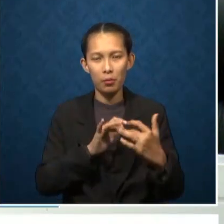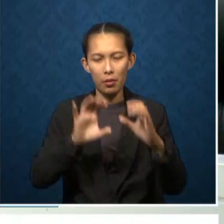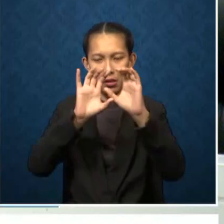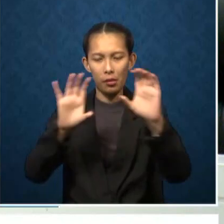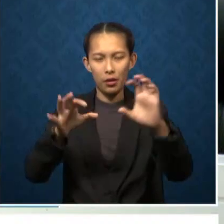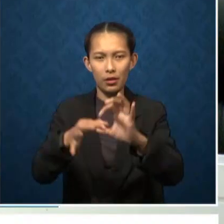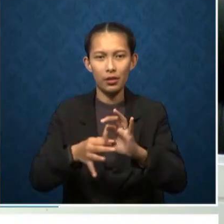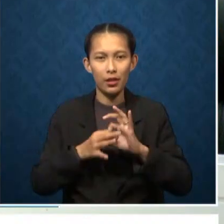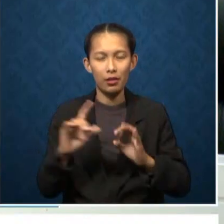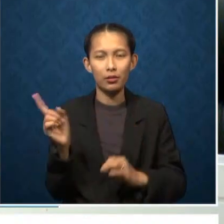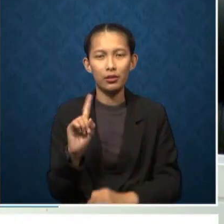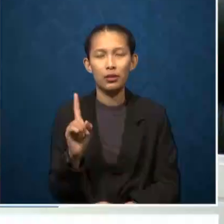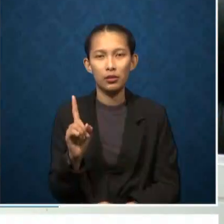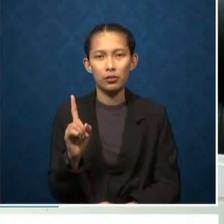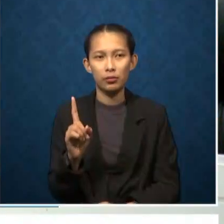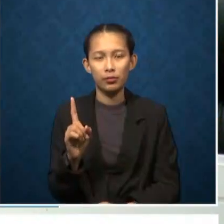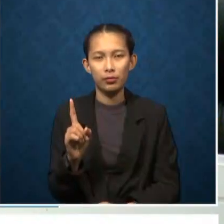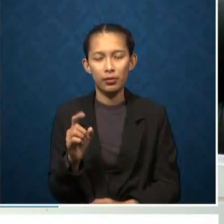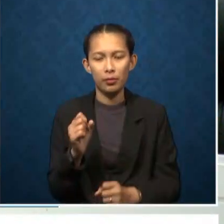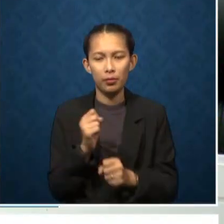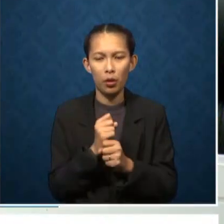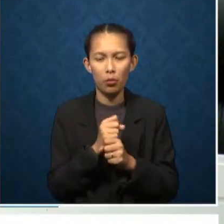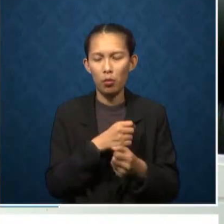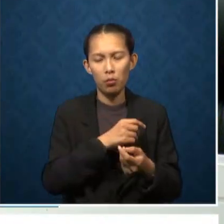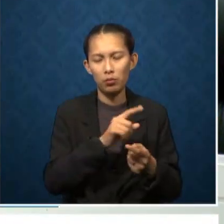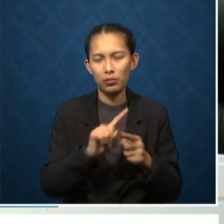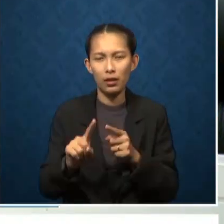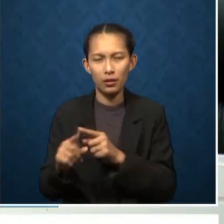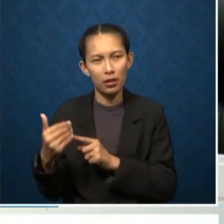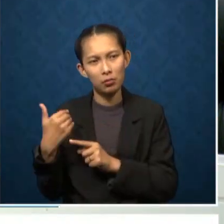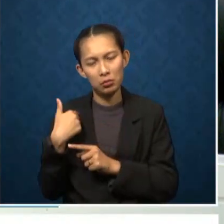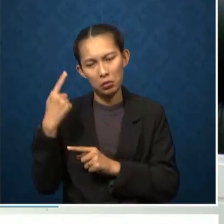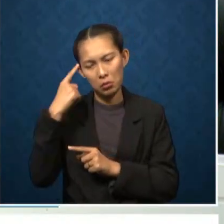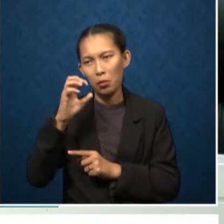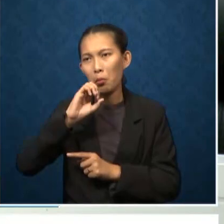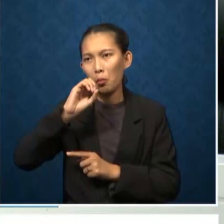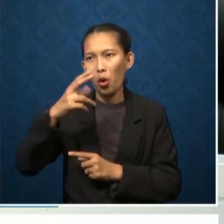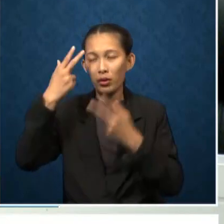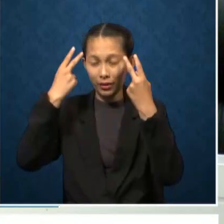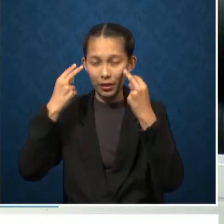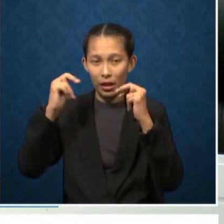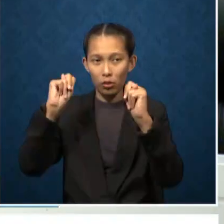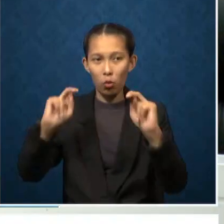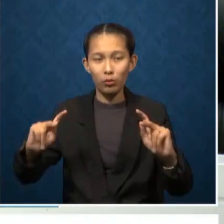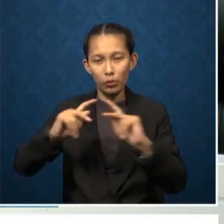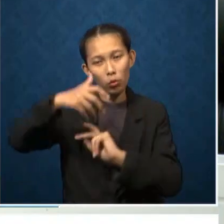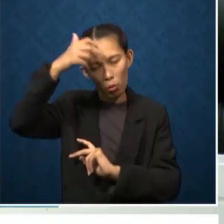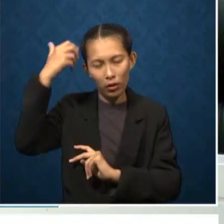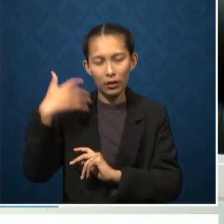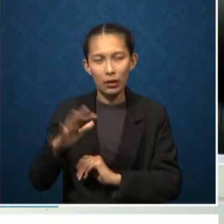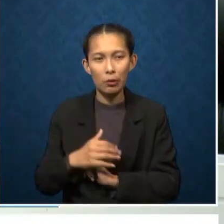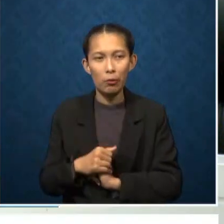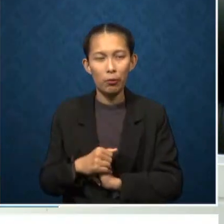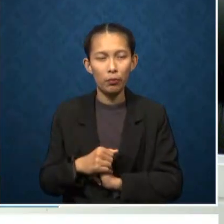องไม่ว่าจะเป็นเรื่องของการกระจายอำนาจซึ่งเราก็แจ้งให้ทางสำนักงานปลัดสำนักนายกรัฐมนตรีกับทางกระทรวงมหาดไทยไปแล้วเรื่อง